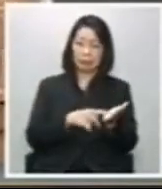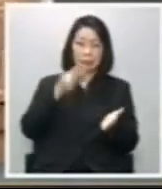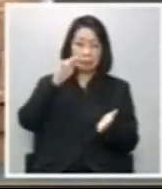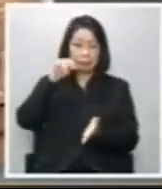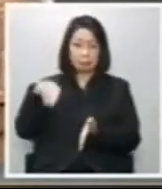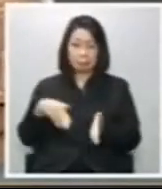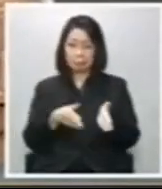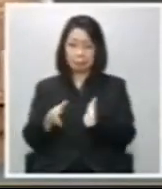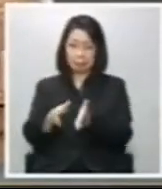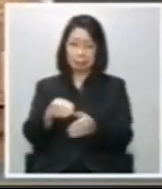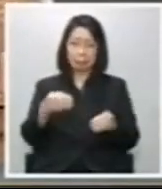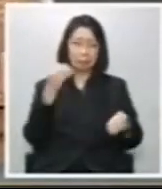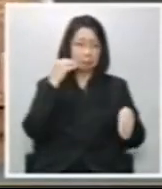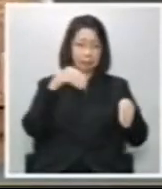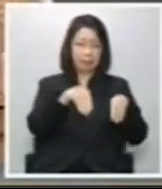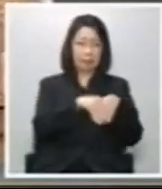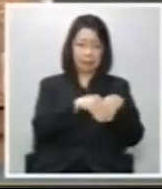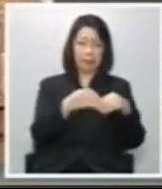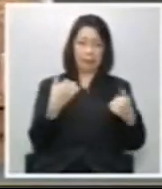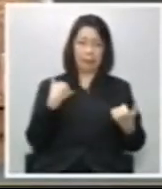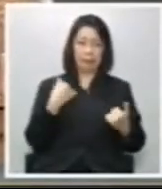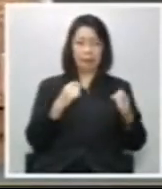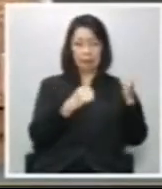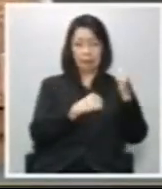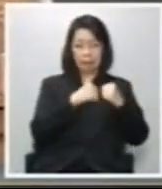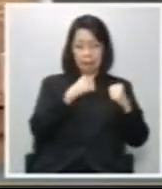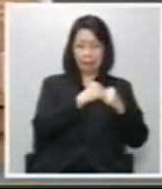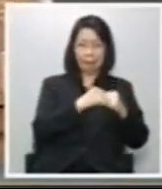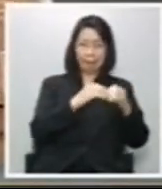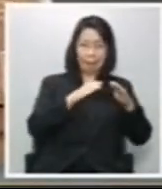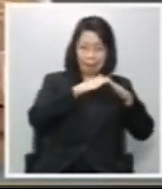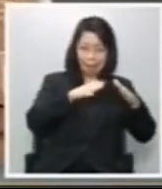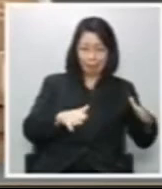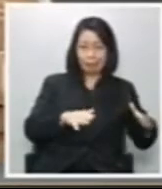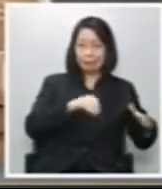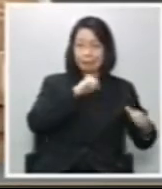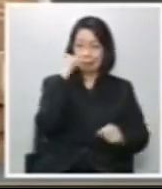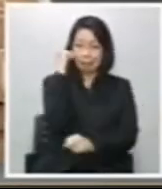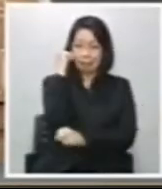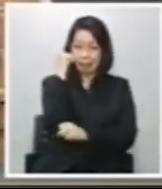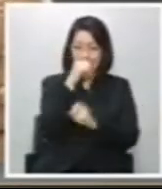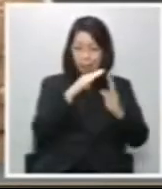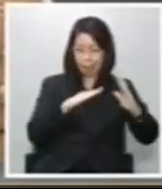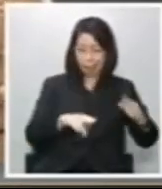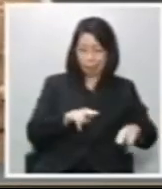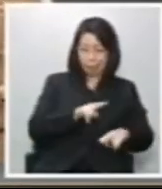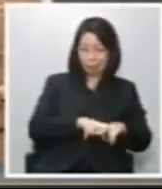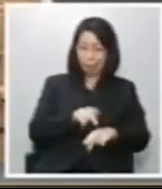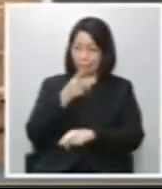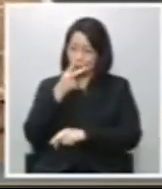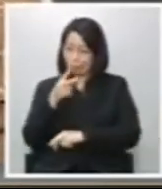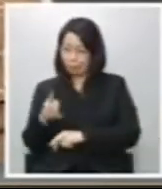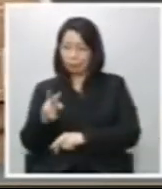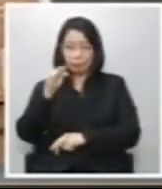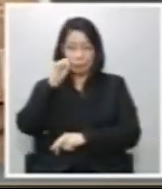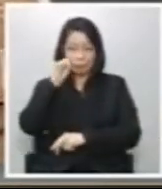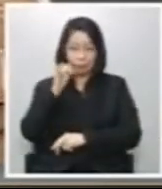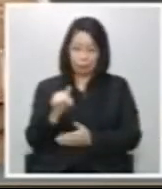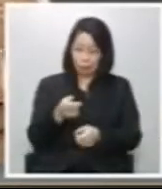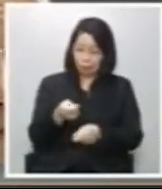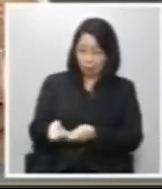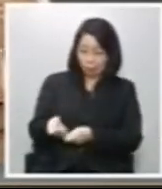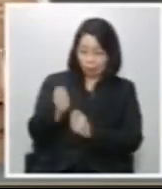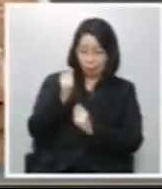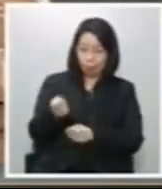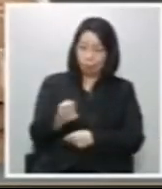ำหาปลาแล้วก็กลับมาในที่ที่เคยอยู่นานๆครั้งส่วนมากจะเป็นการทำพิธีก